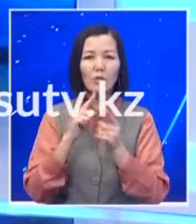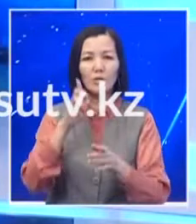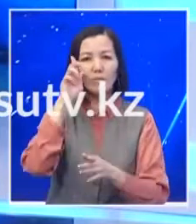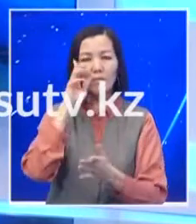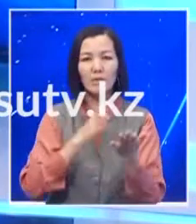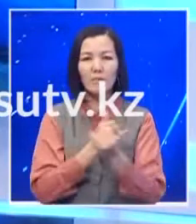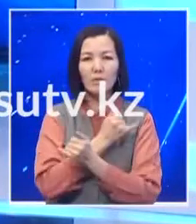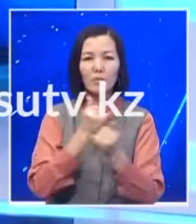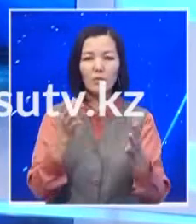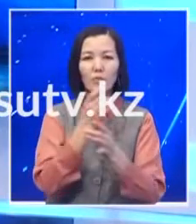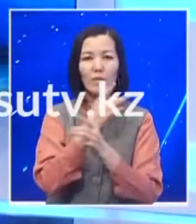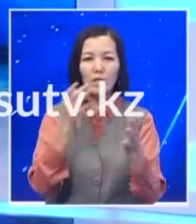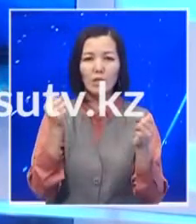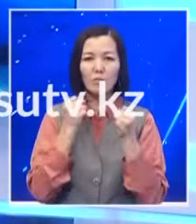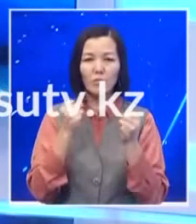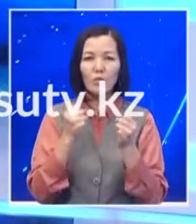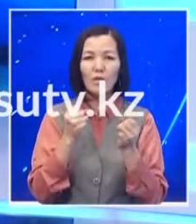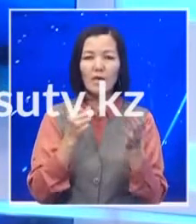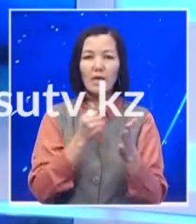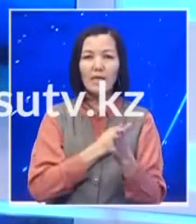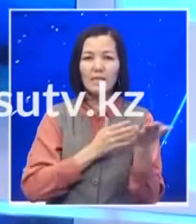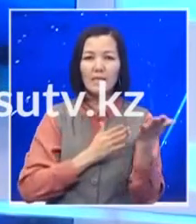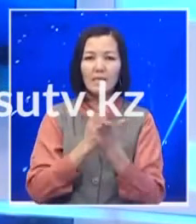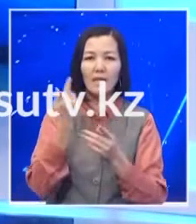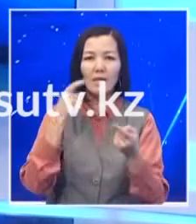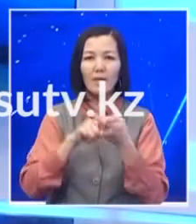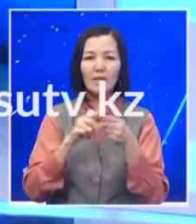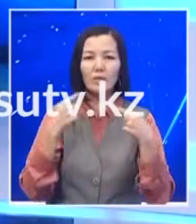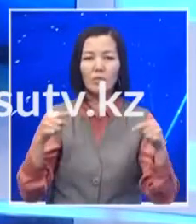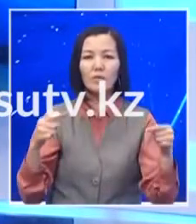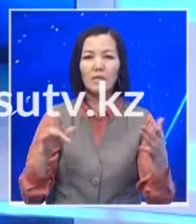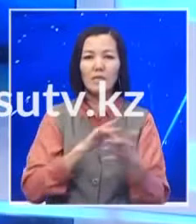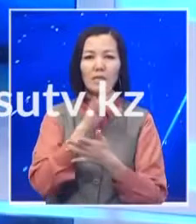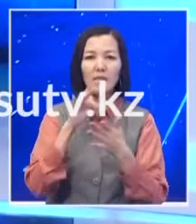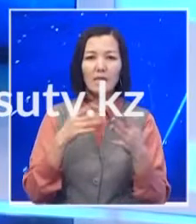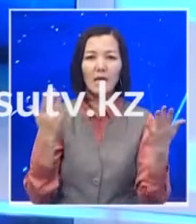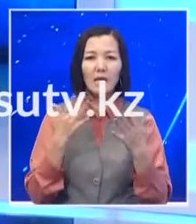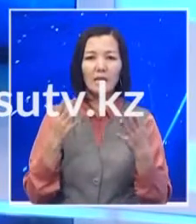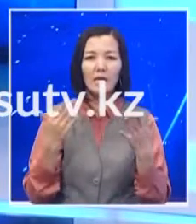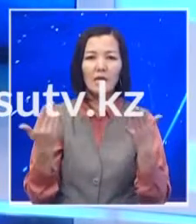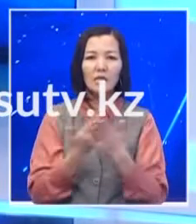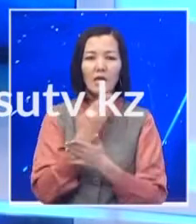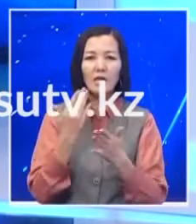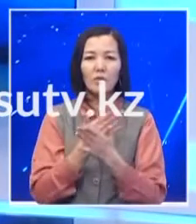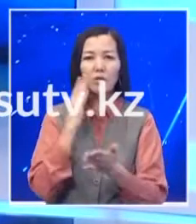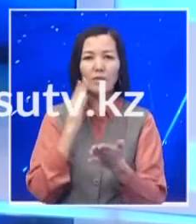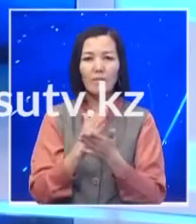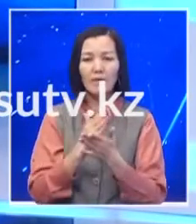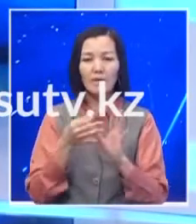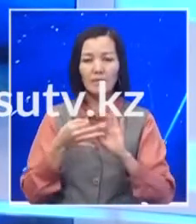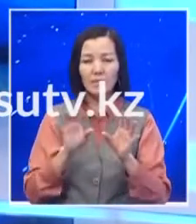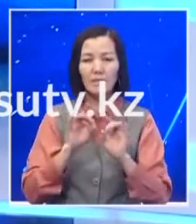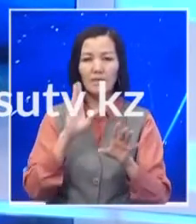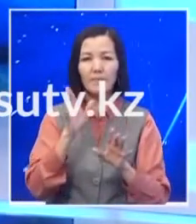өзгерістер мемлекеттік қызмет көрсету, мәдениет және спорт, әскери салаға қатысты. Өзге де салаларда қандай жаңартулар барын келесі сюжеттен